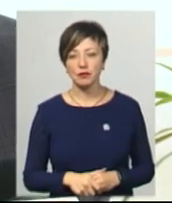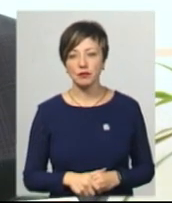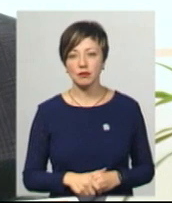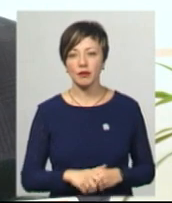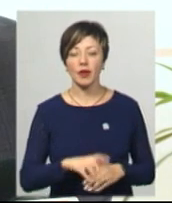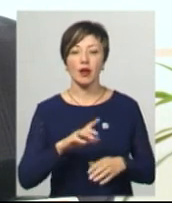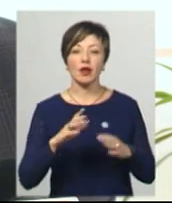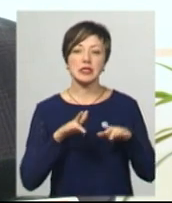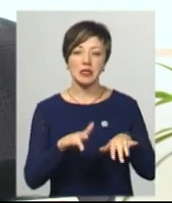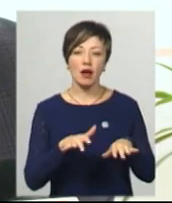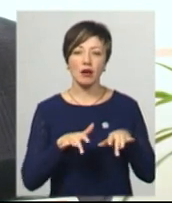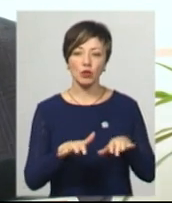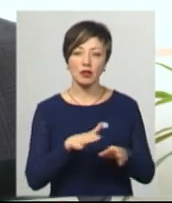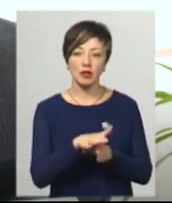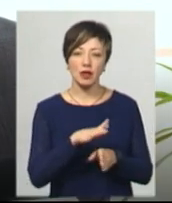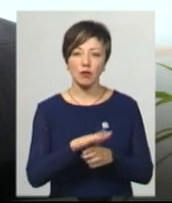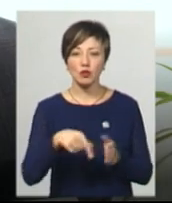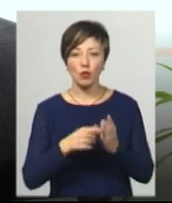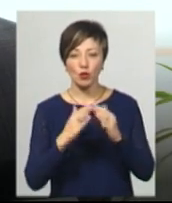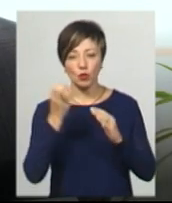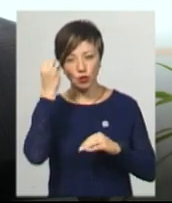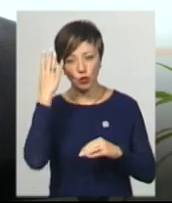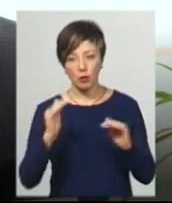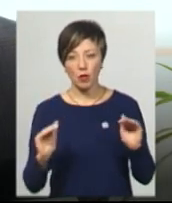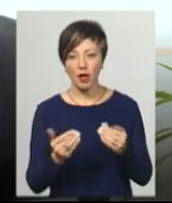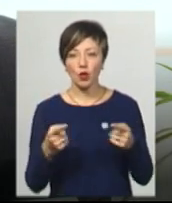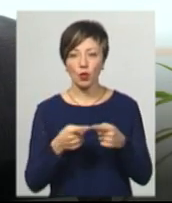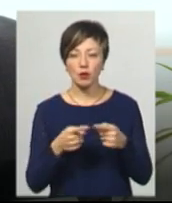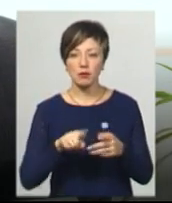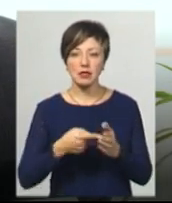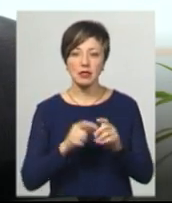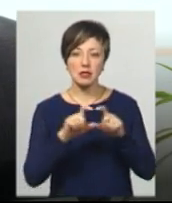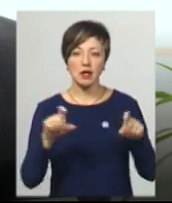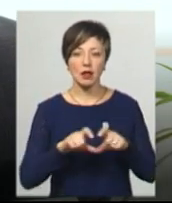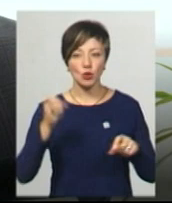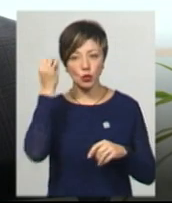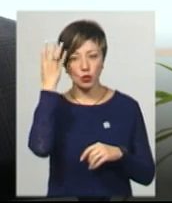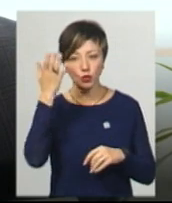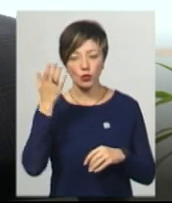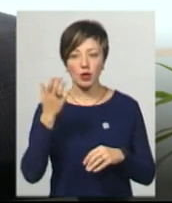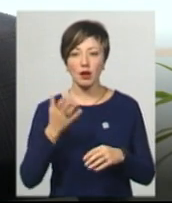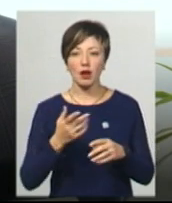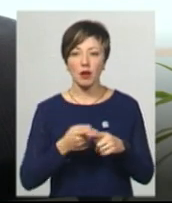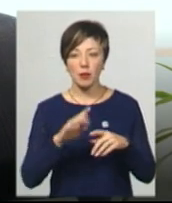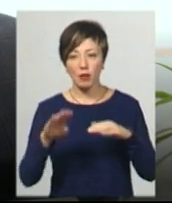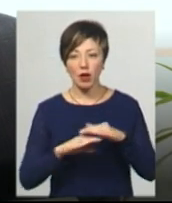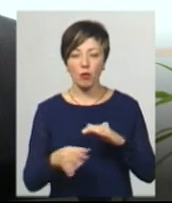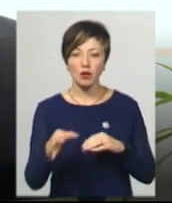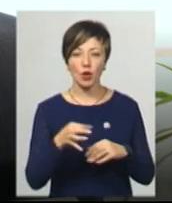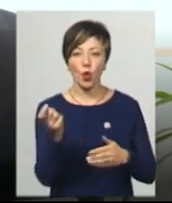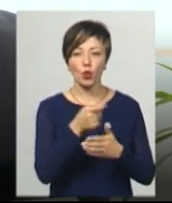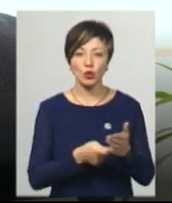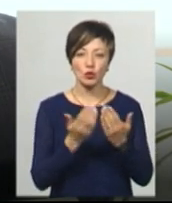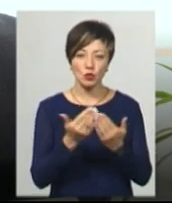будинку культури, і в монотеатрі КУТ, тобто в наших міських закладах, в закладах культури підпорядкування обласного, це художній